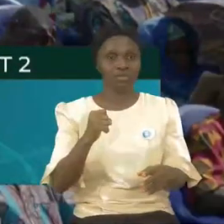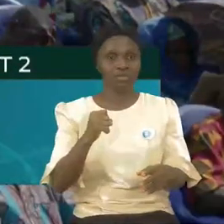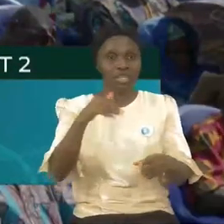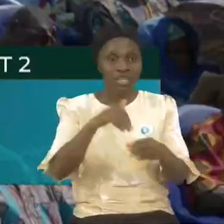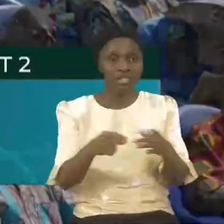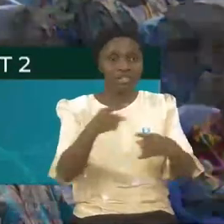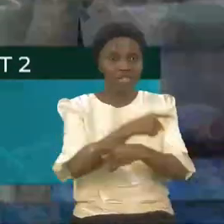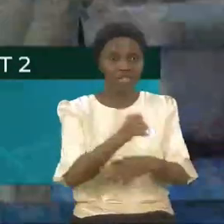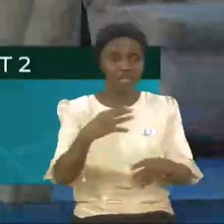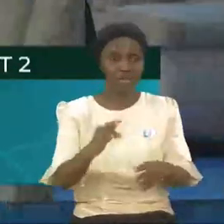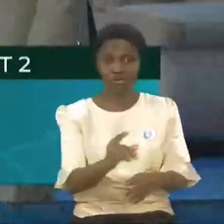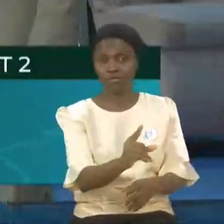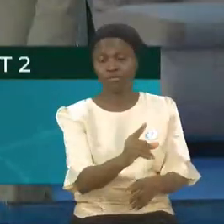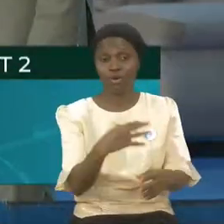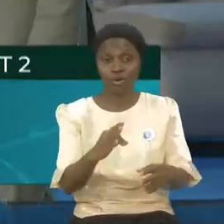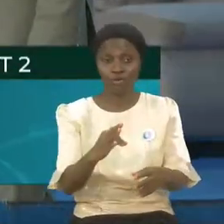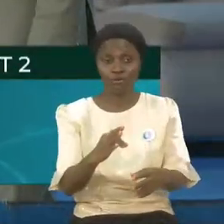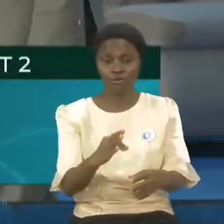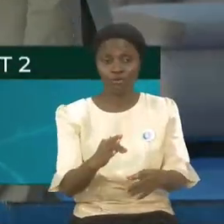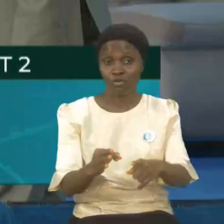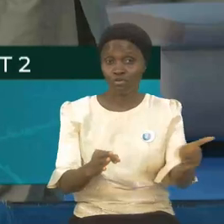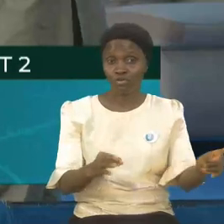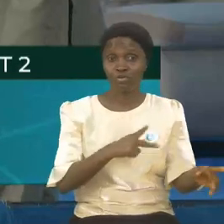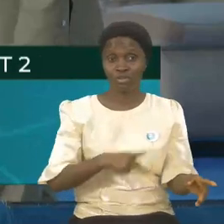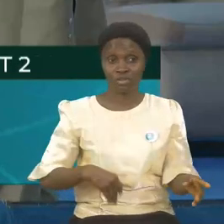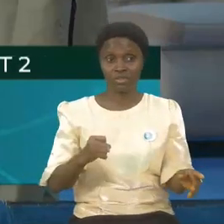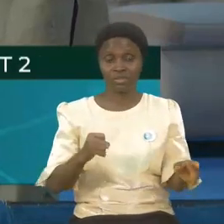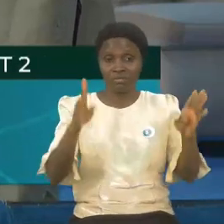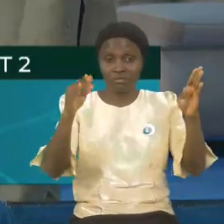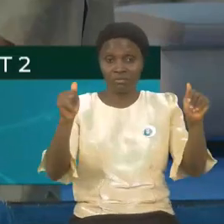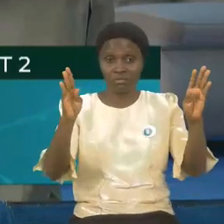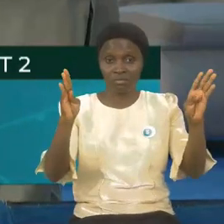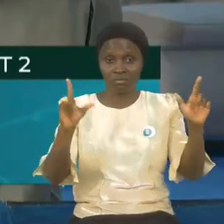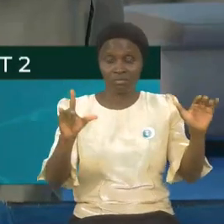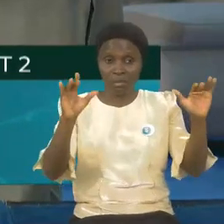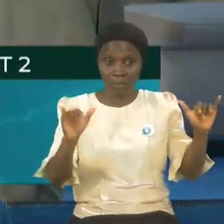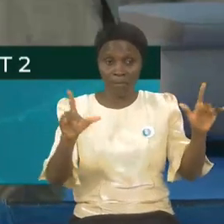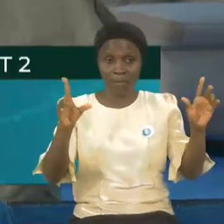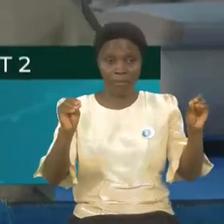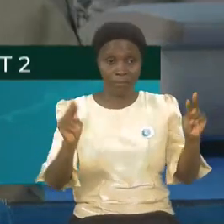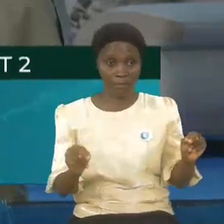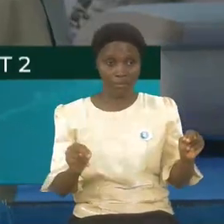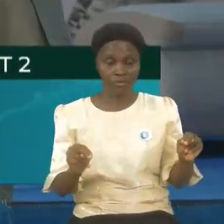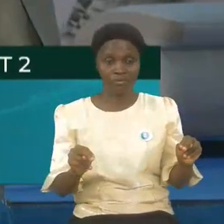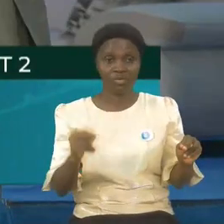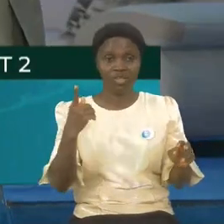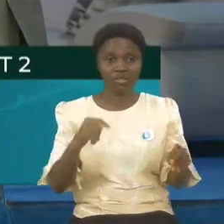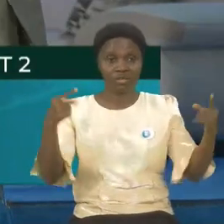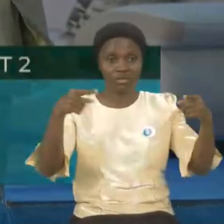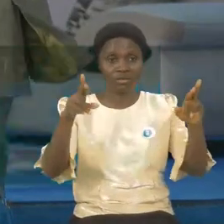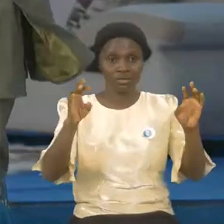dans le temps de ces rois ces rois de Babylone de Médoc